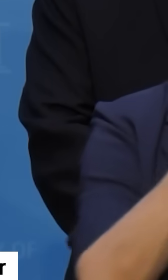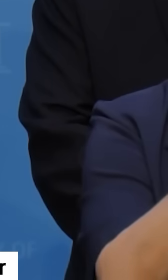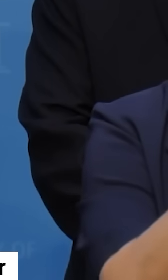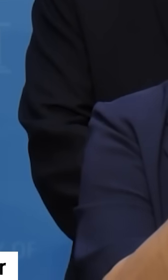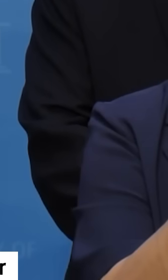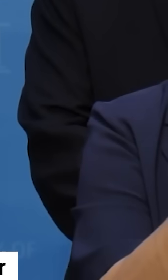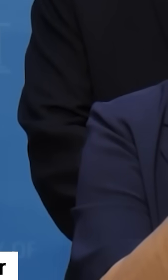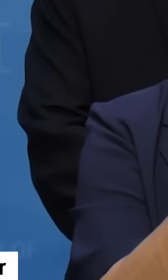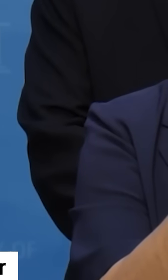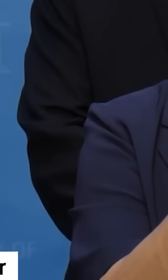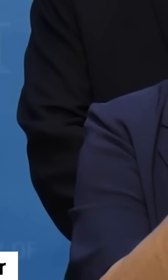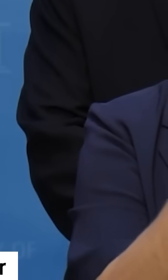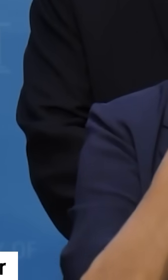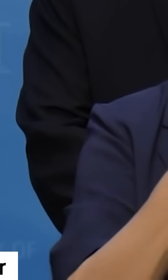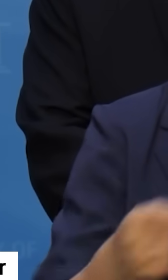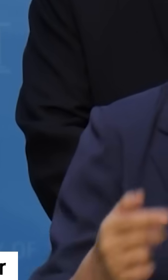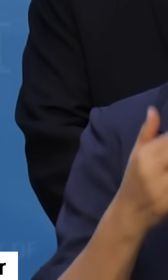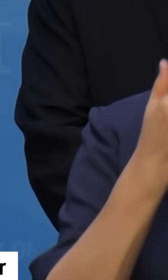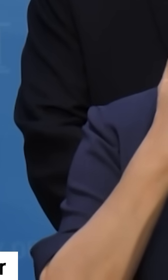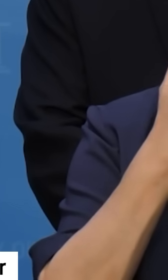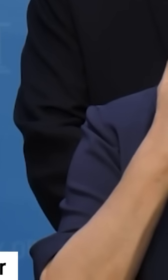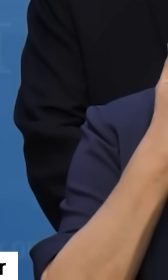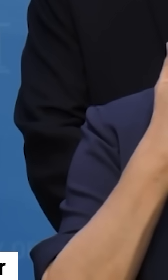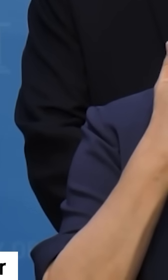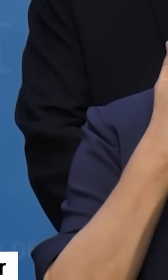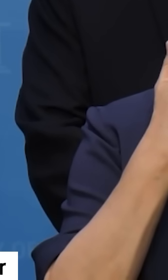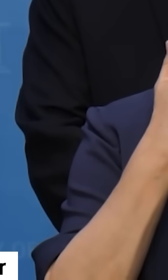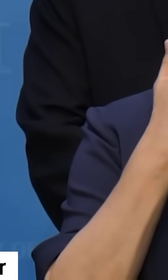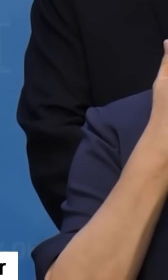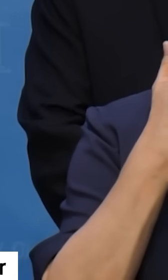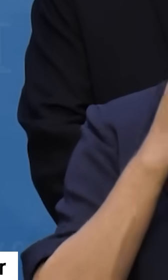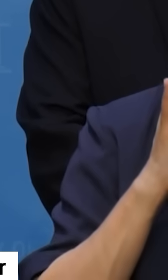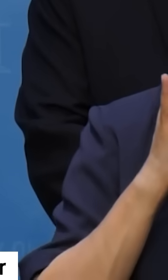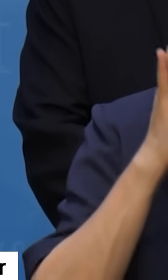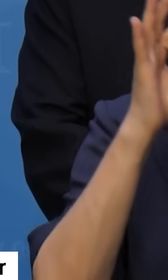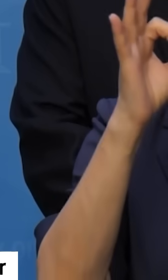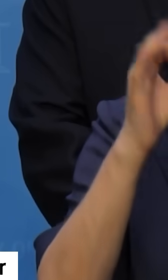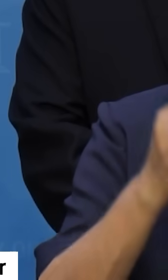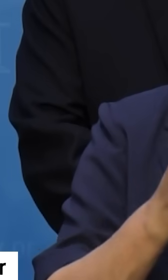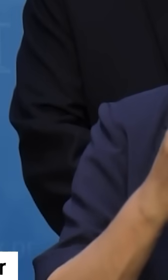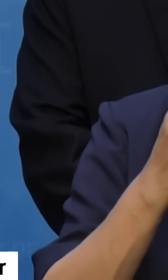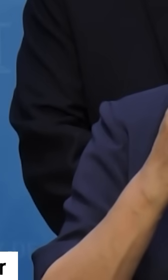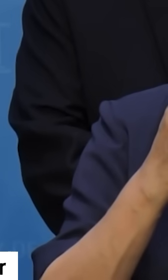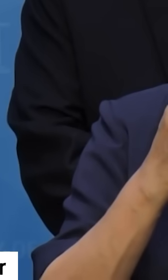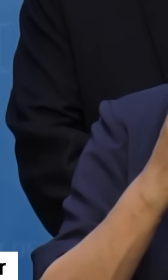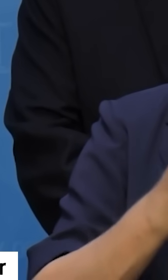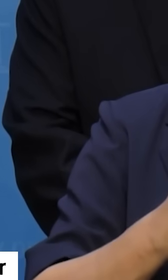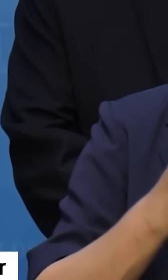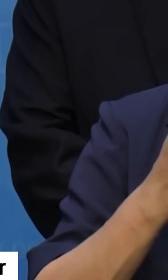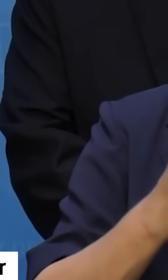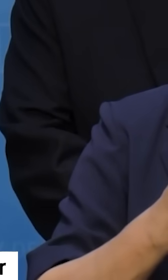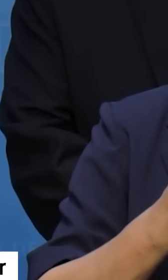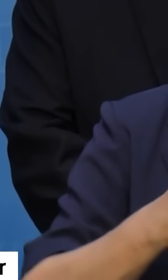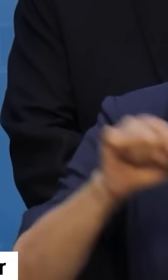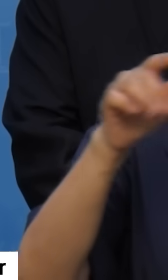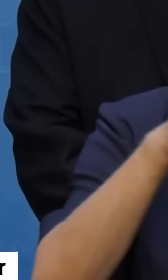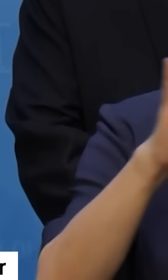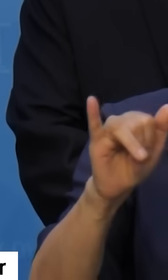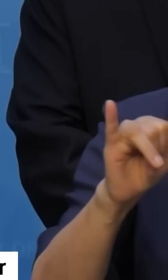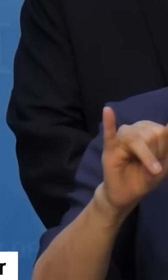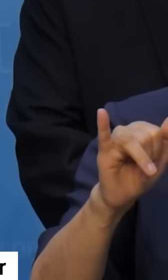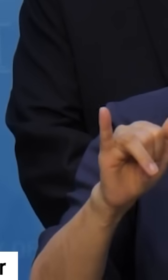자영업자들에게 피해가 가지 않도록 힘써 주실 것을 다시 한번 정치하시는